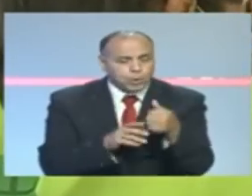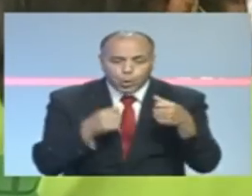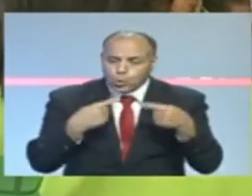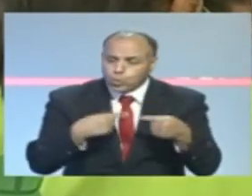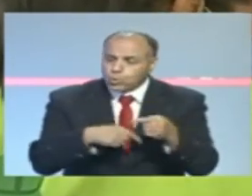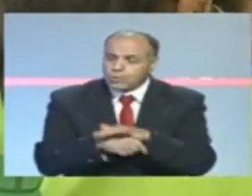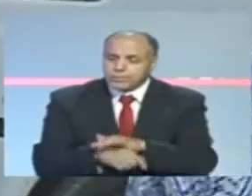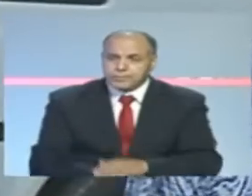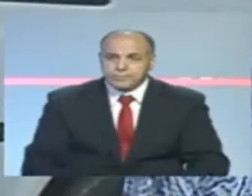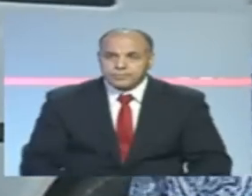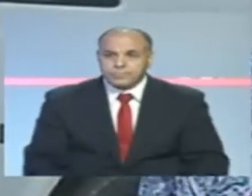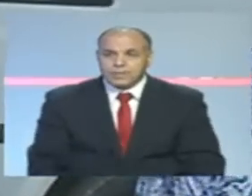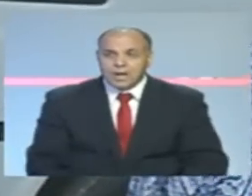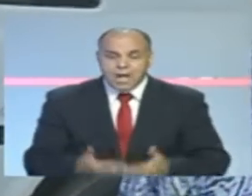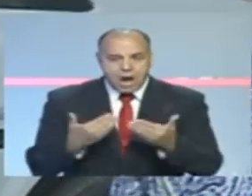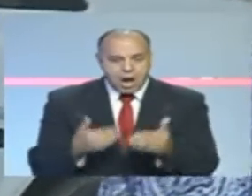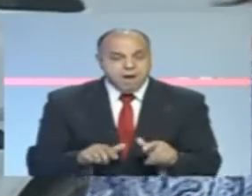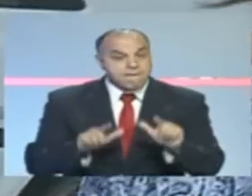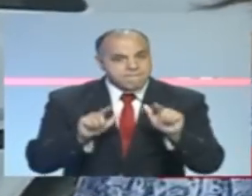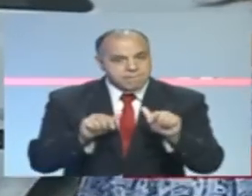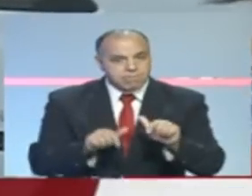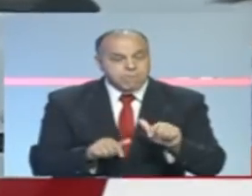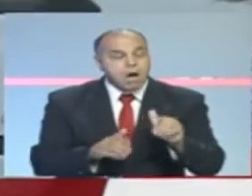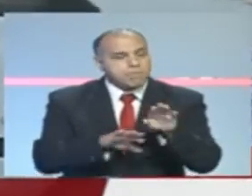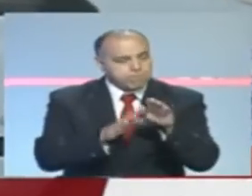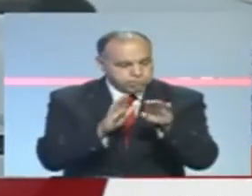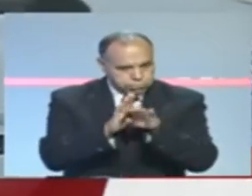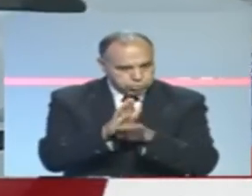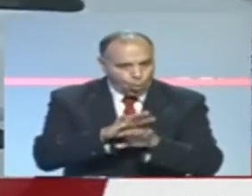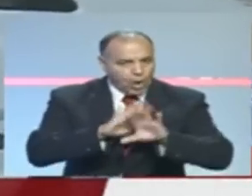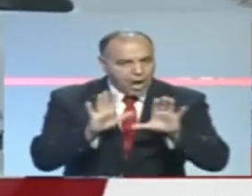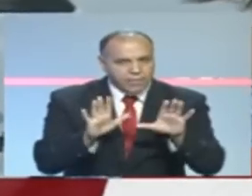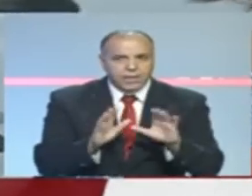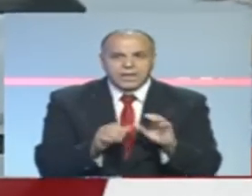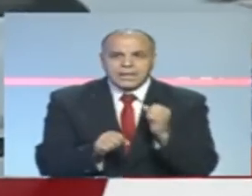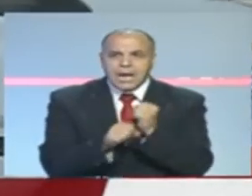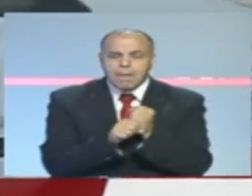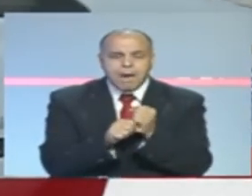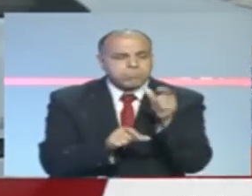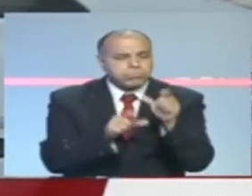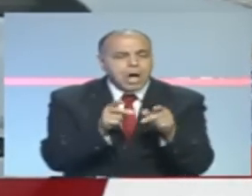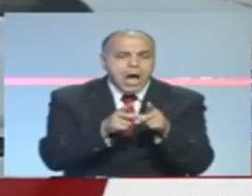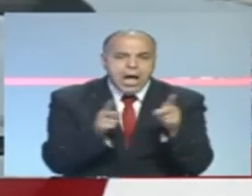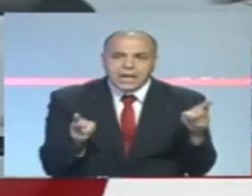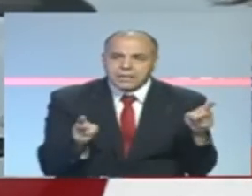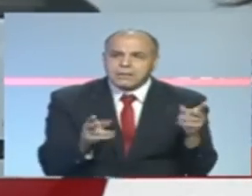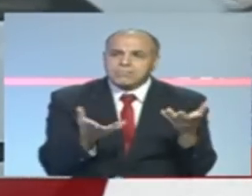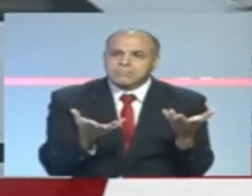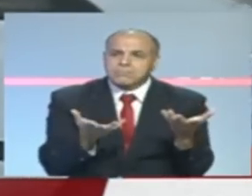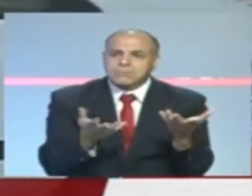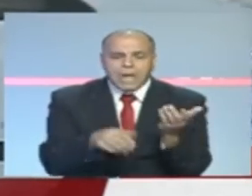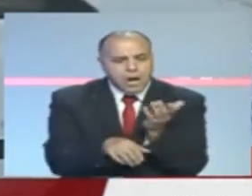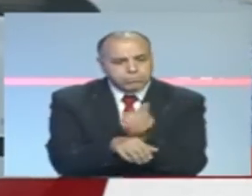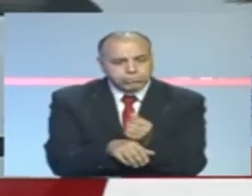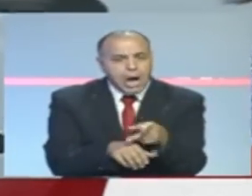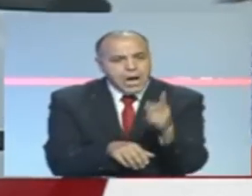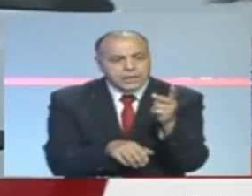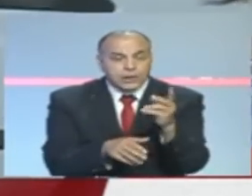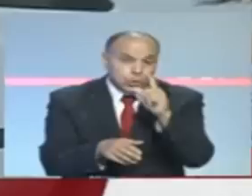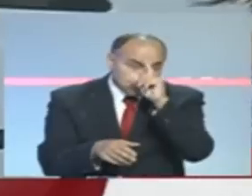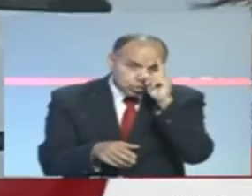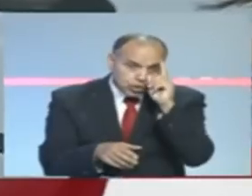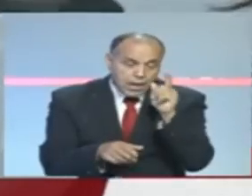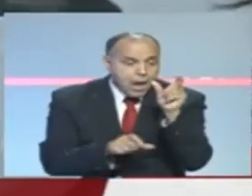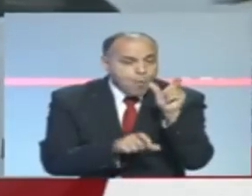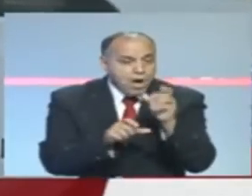هذا الوضع احنا وفرنا كل الاليه اكبر عدد ممكن من ام انت من التلقيح شاء الله يكون